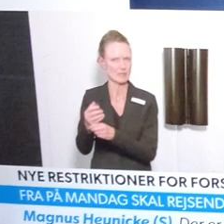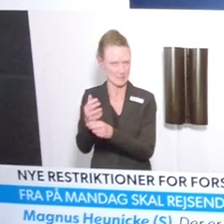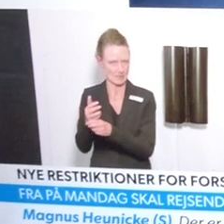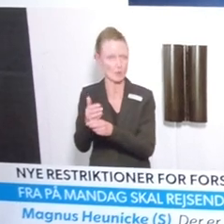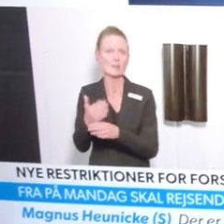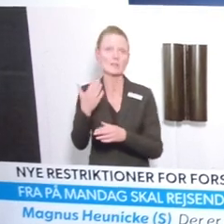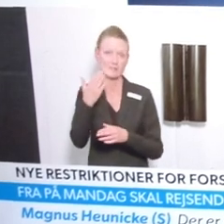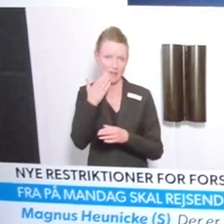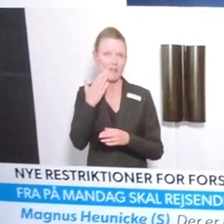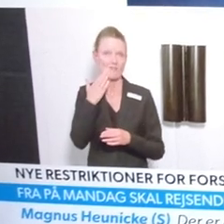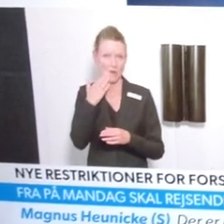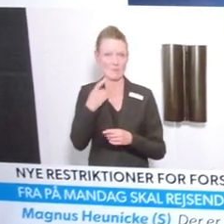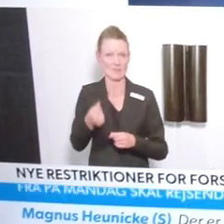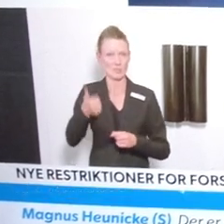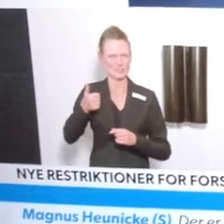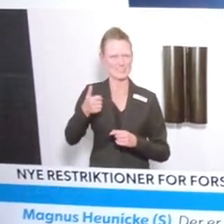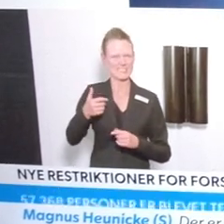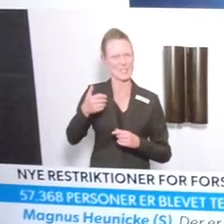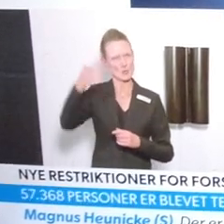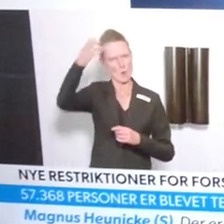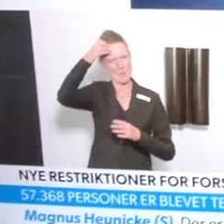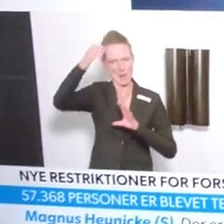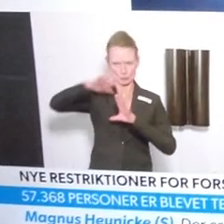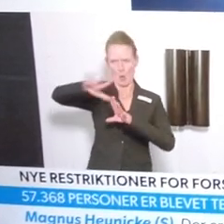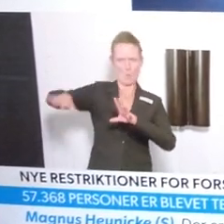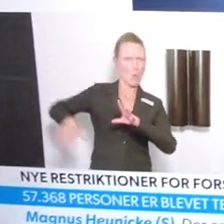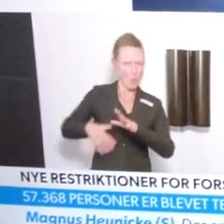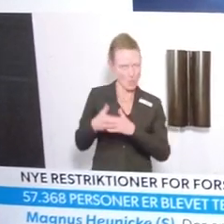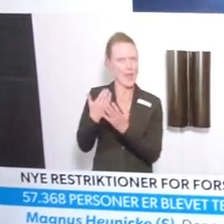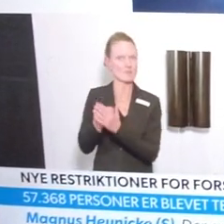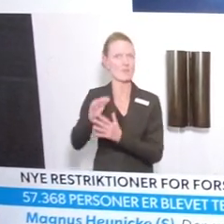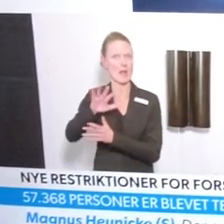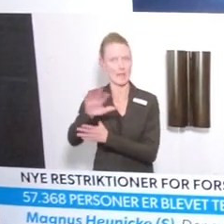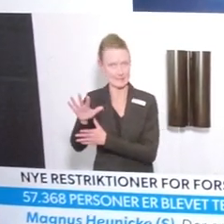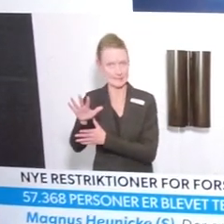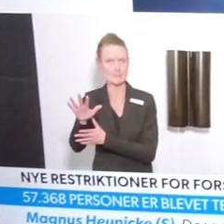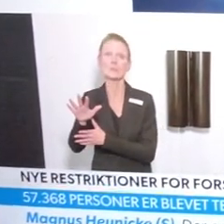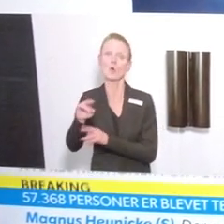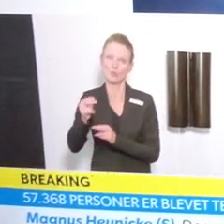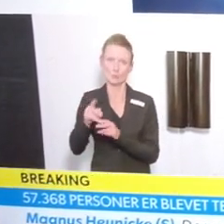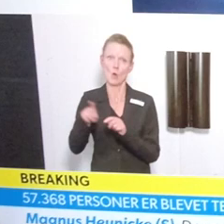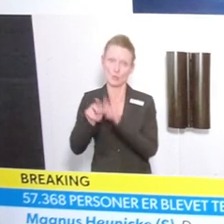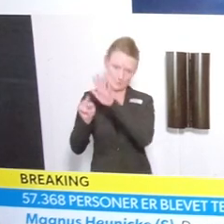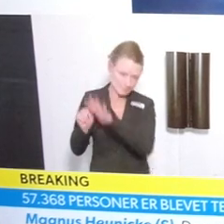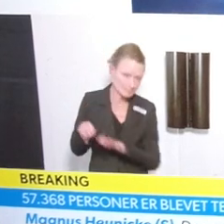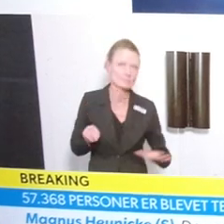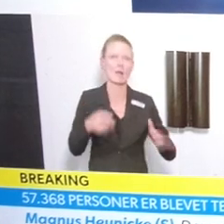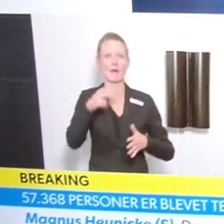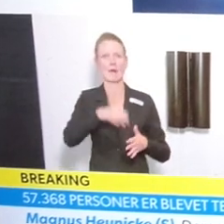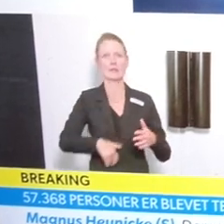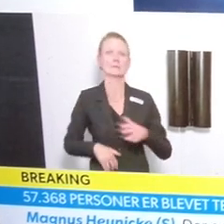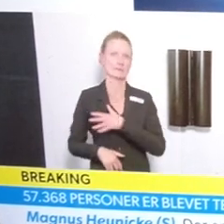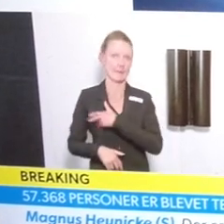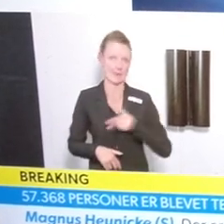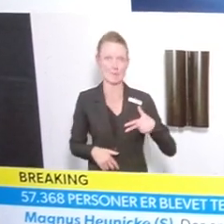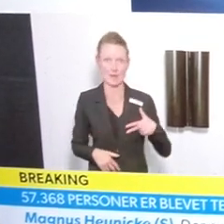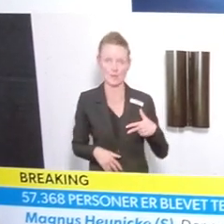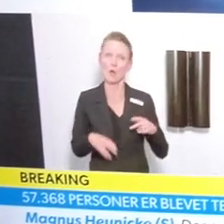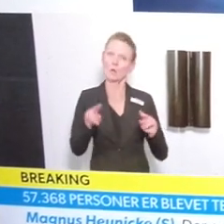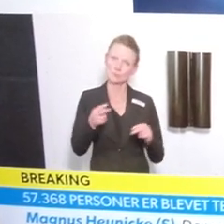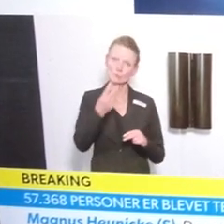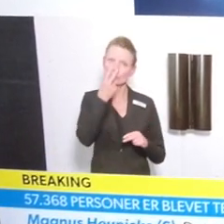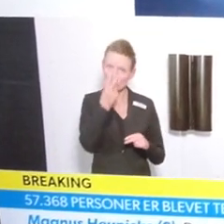i Storkøbenhavn og sidenhen også på landsplan. Og det er så det, vi også vil forvente at se effekt af. Nu kigger vi så også på de store forsamlinger